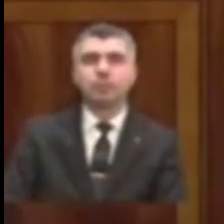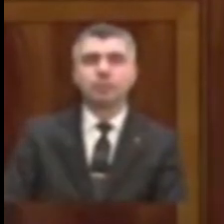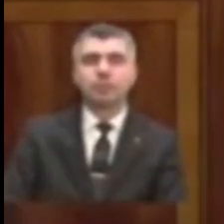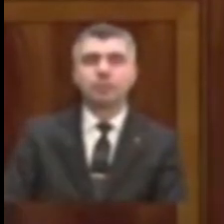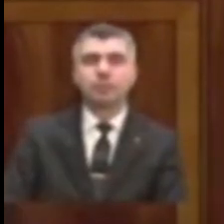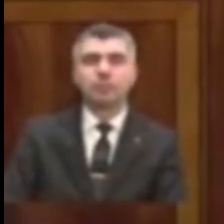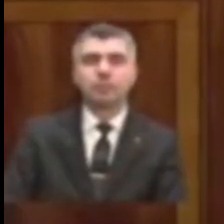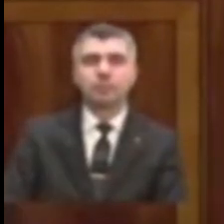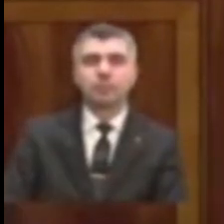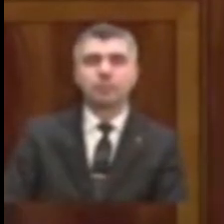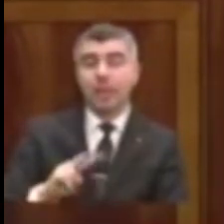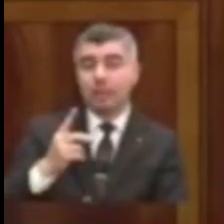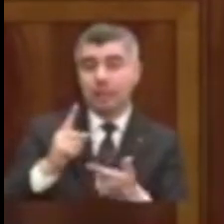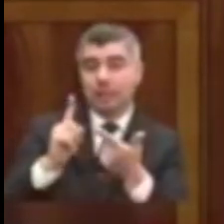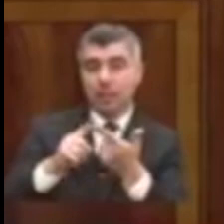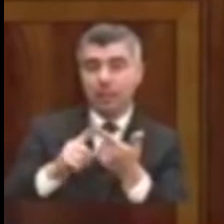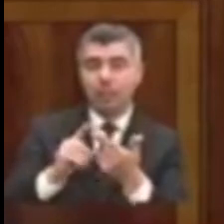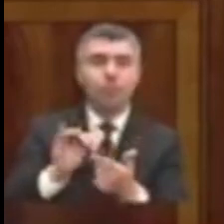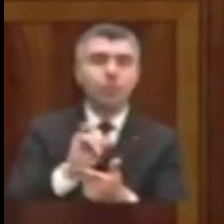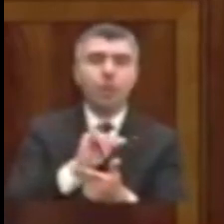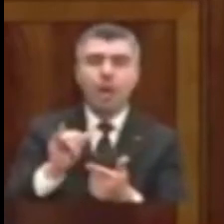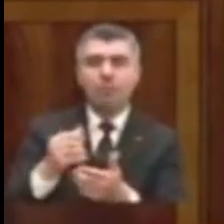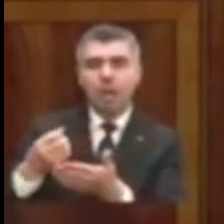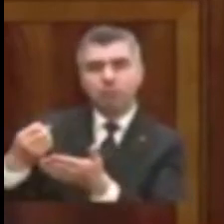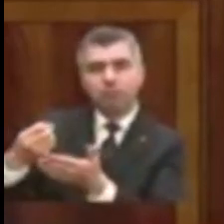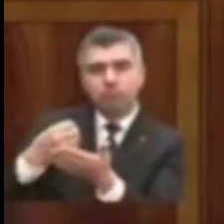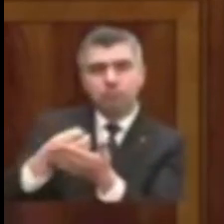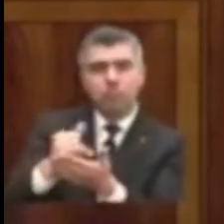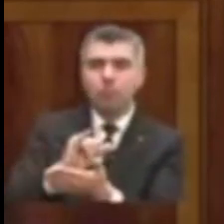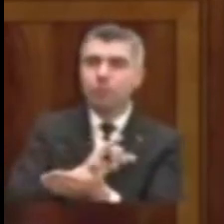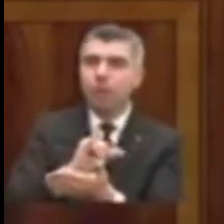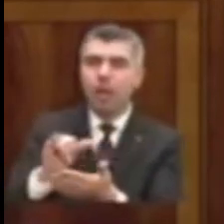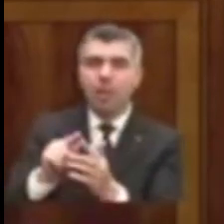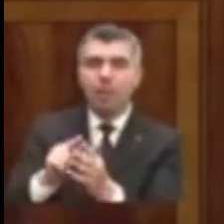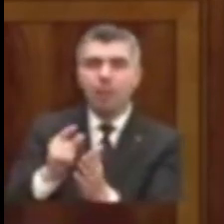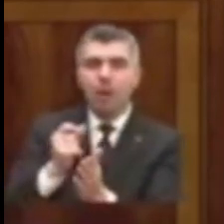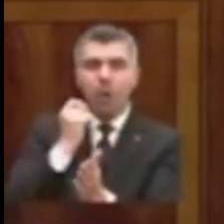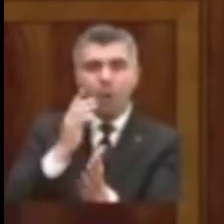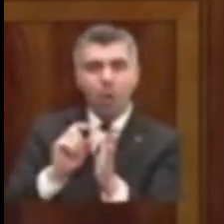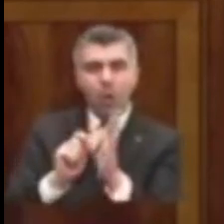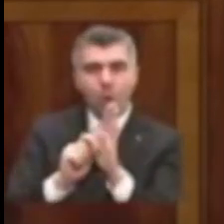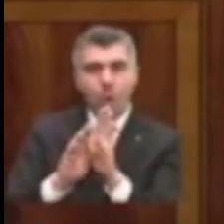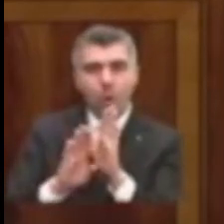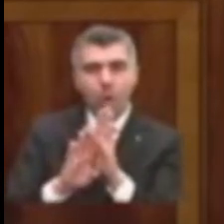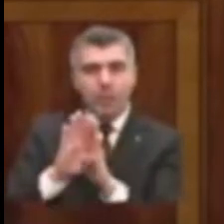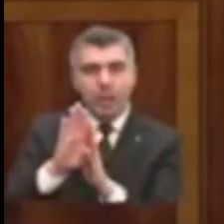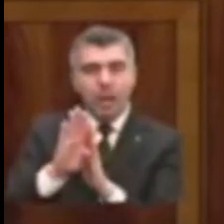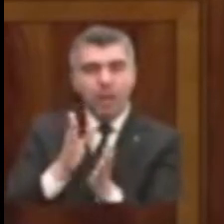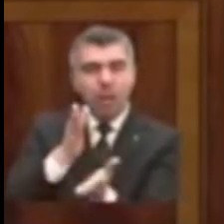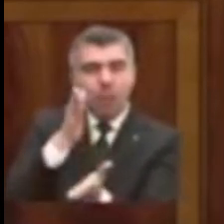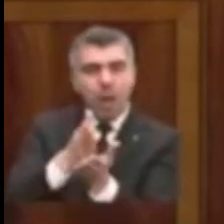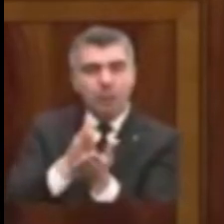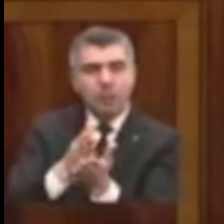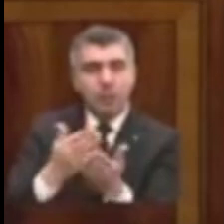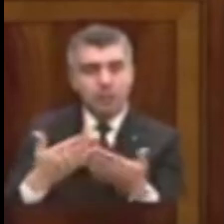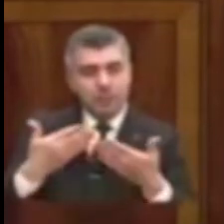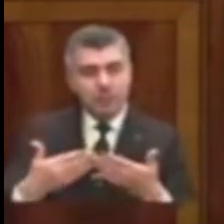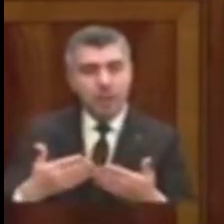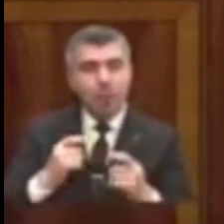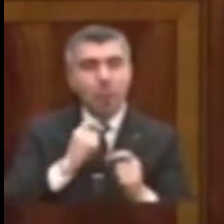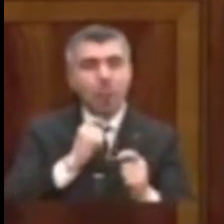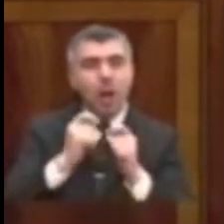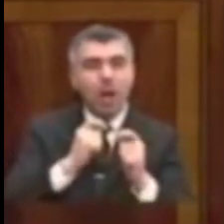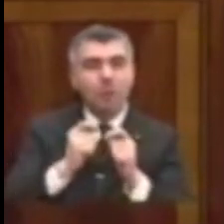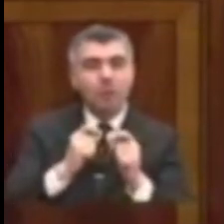ثانيا نحن لا ننتظر ضروسا من أحد لضمان الحقوق والحريات في بلادنا، حيث أنا الأول لمناقشة قانون